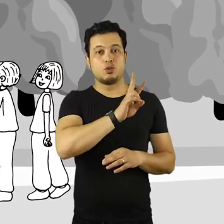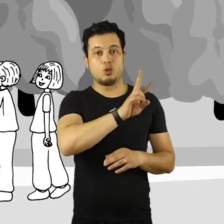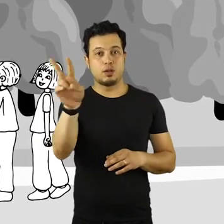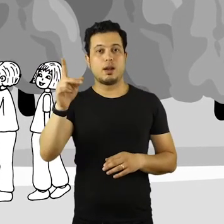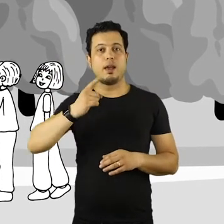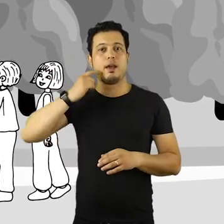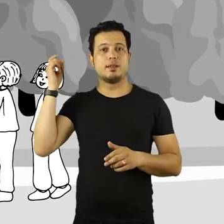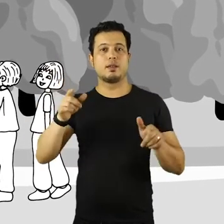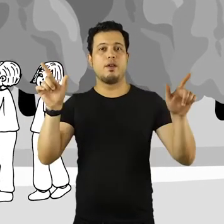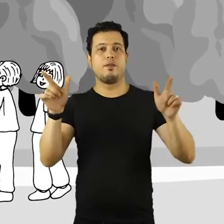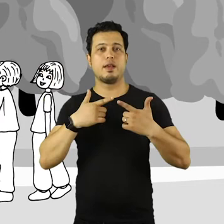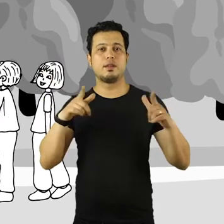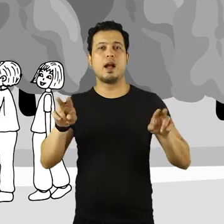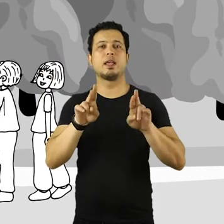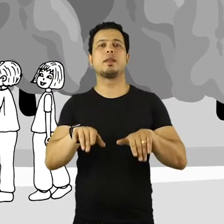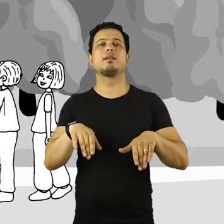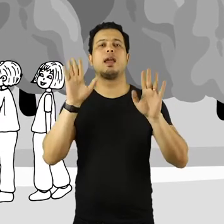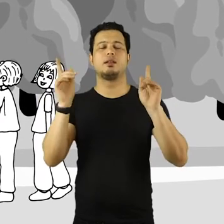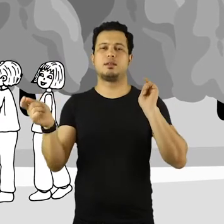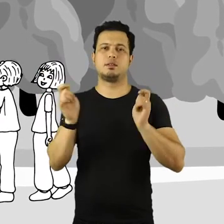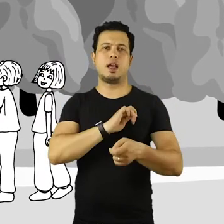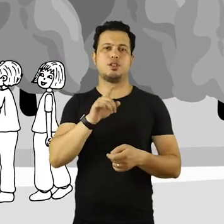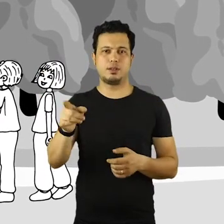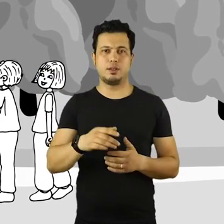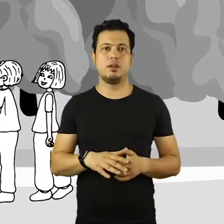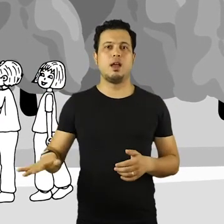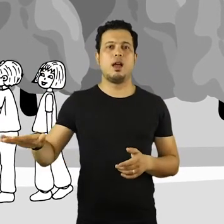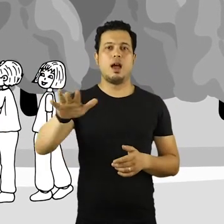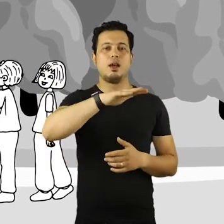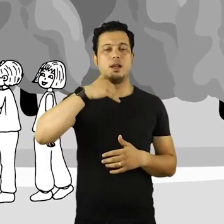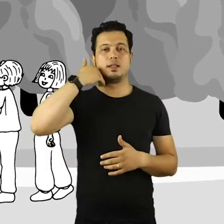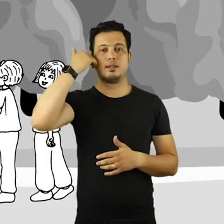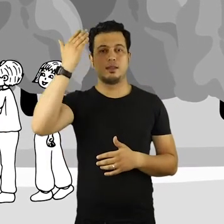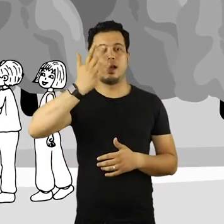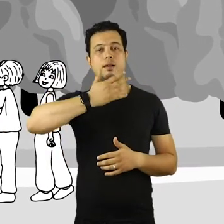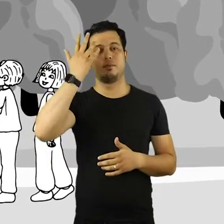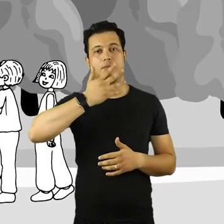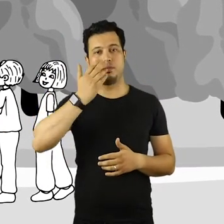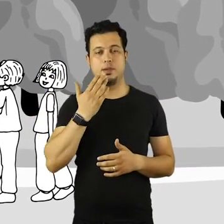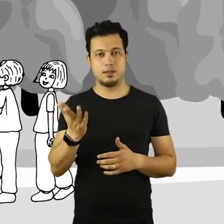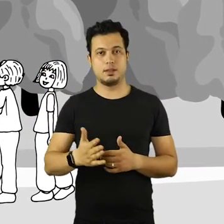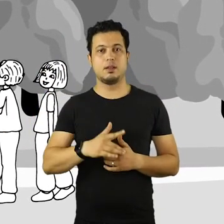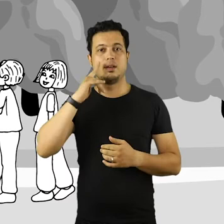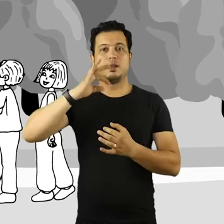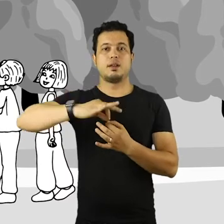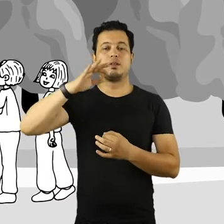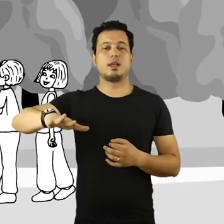eski festivalden eser yoktu. Her yer siyah beyazdı. İnsanlar